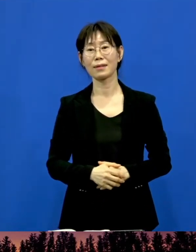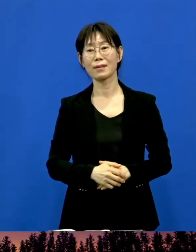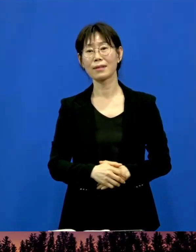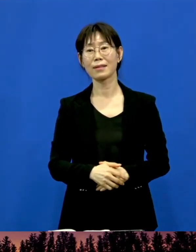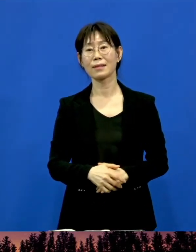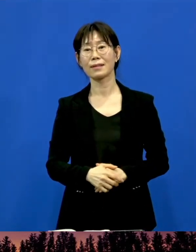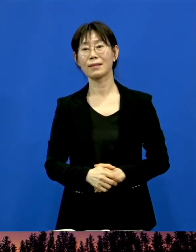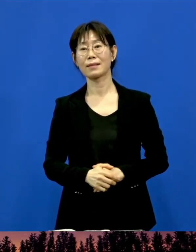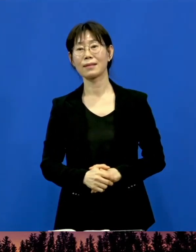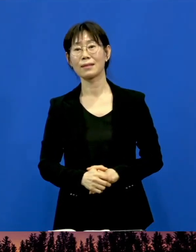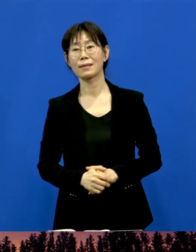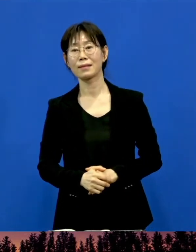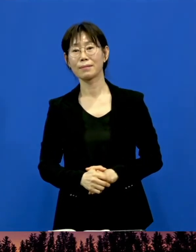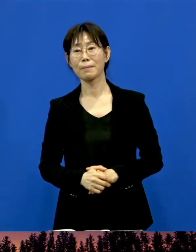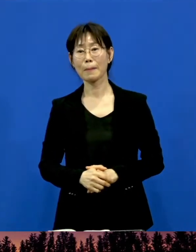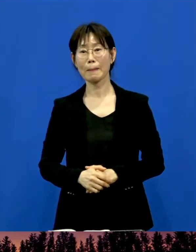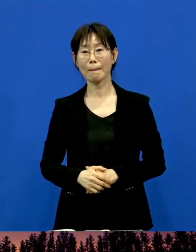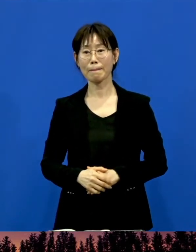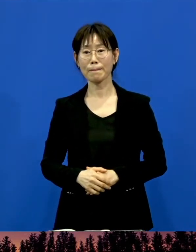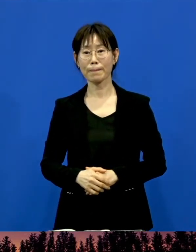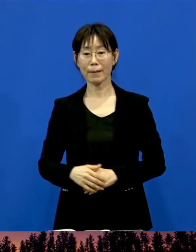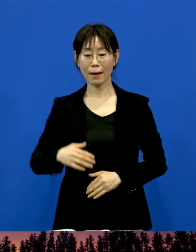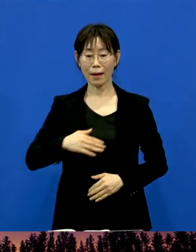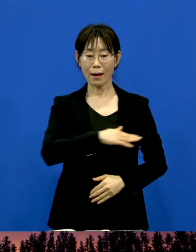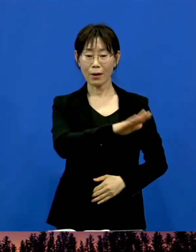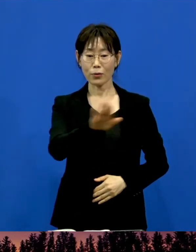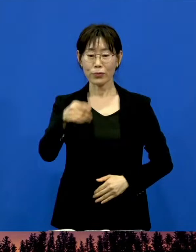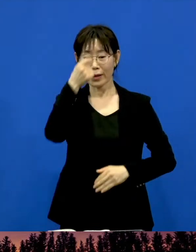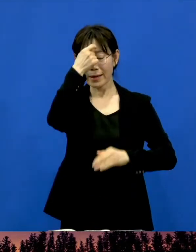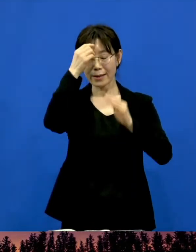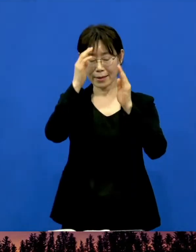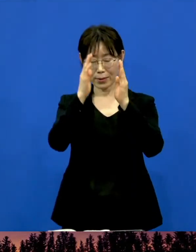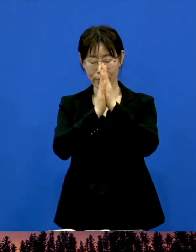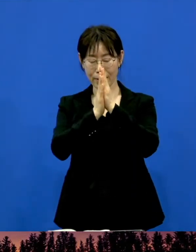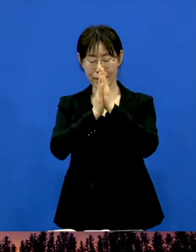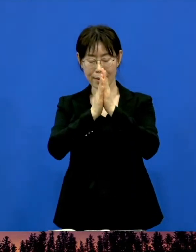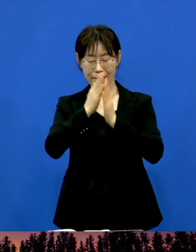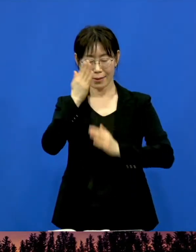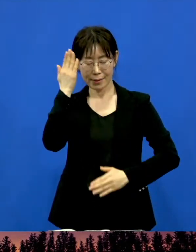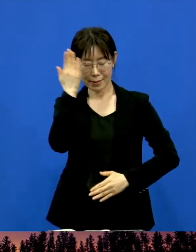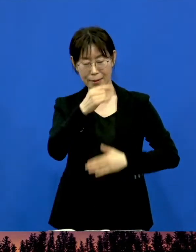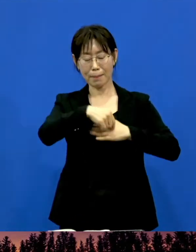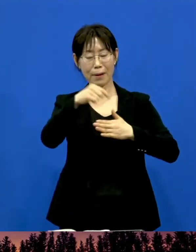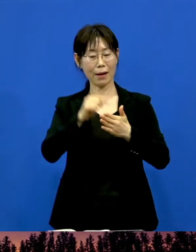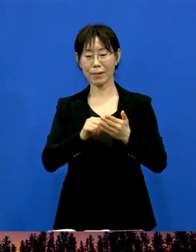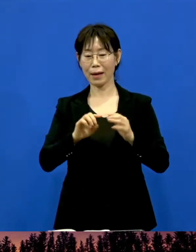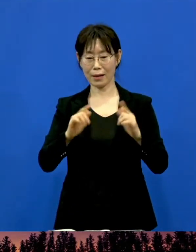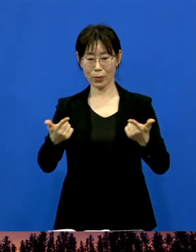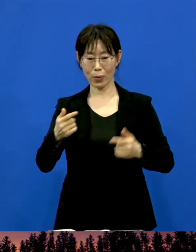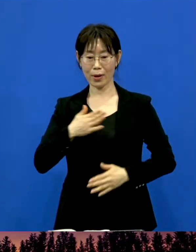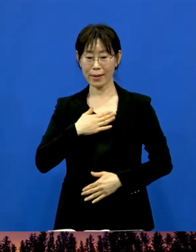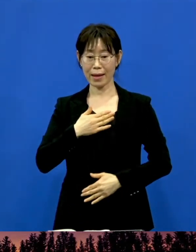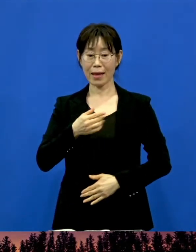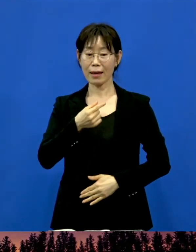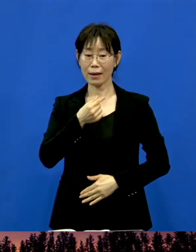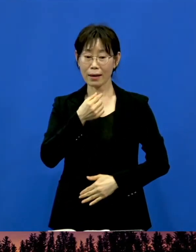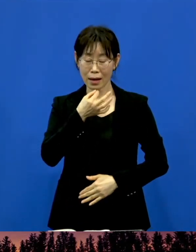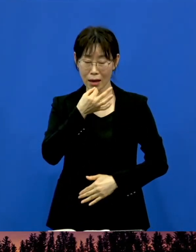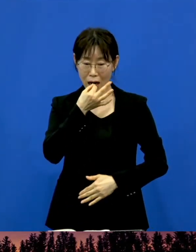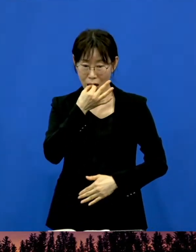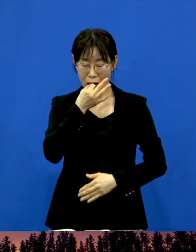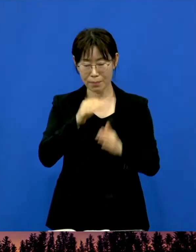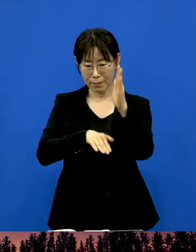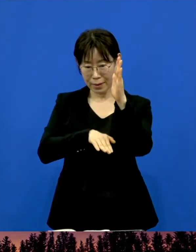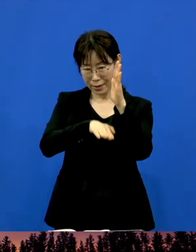쉽습니다. 그래서 우리의 기도가 방향을 잃어버리고 기도가 순수하지 않고 잘못된 동기로 자기의 욕망을 성취하기